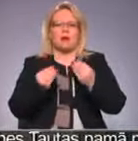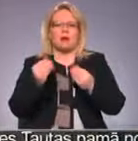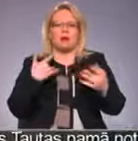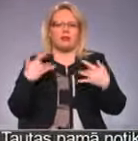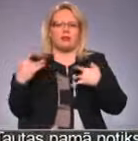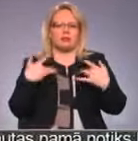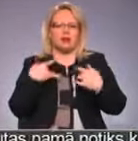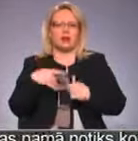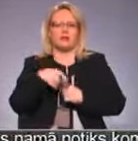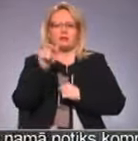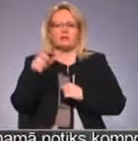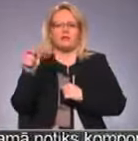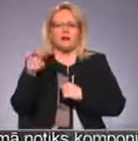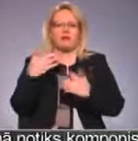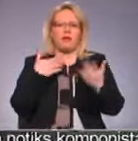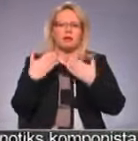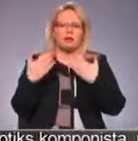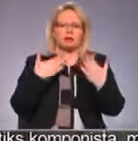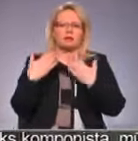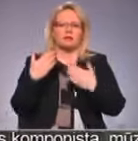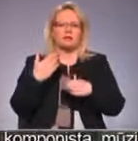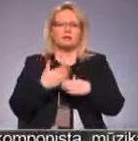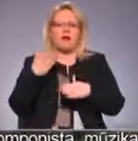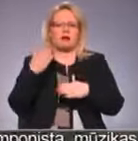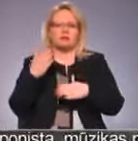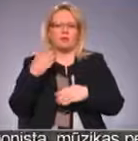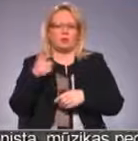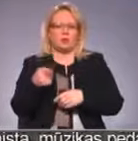viņu cilvēku attiecības, sāsim to.